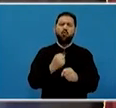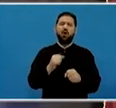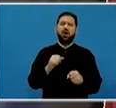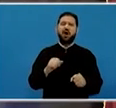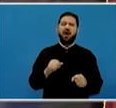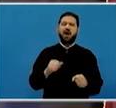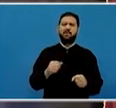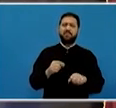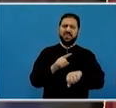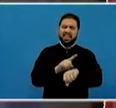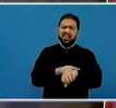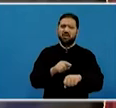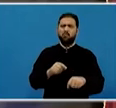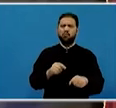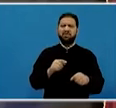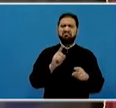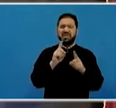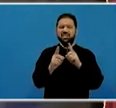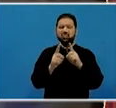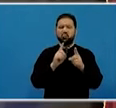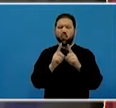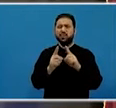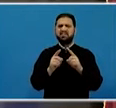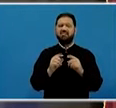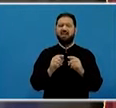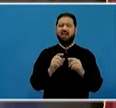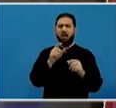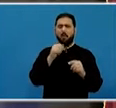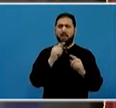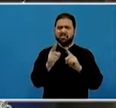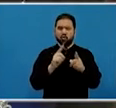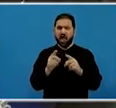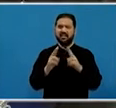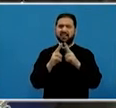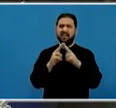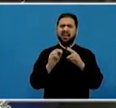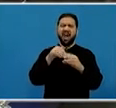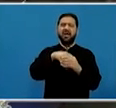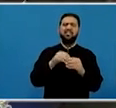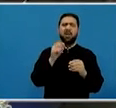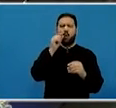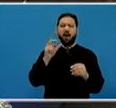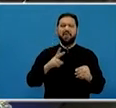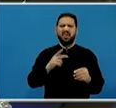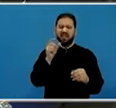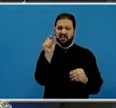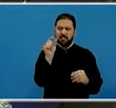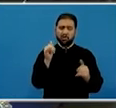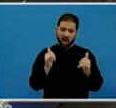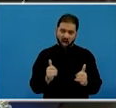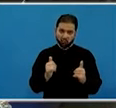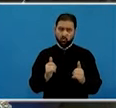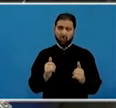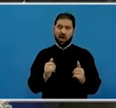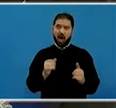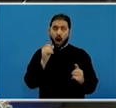probabil că timpul de socializare personal și direct, adică de întâlnire între oameni, este mult mai redus. Și atunci,